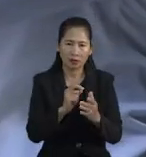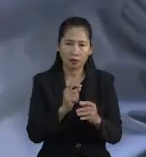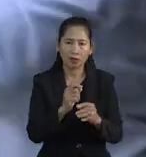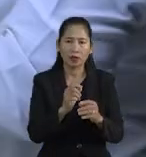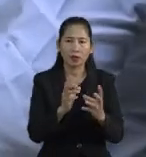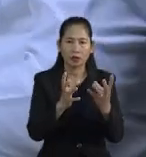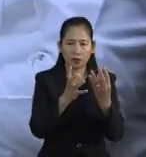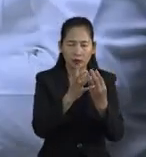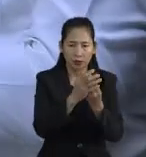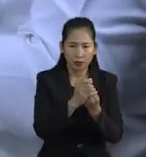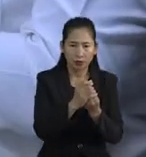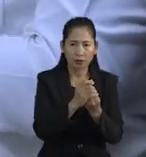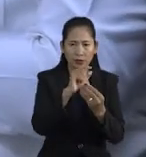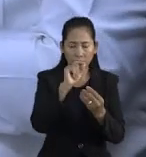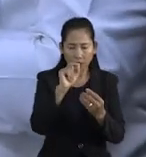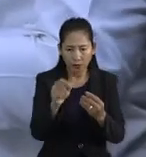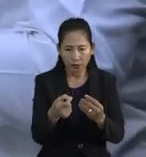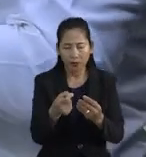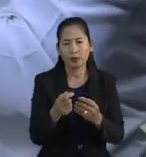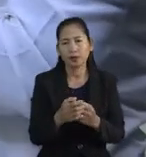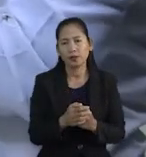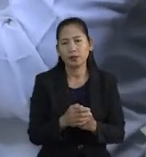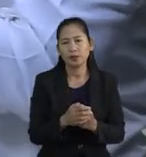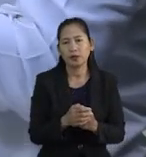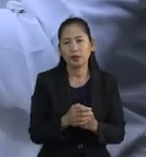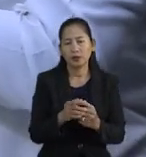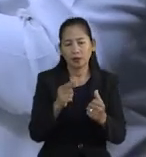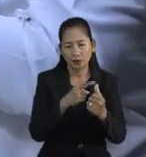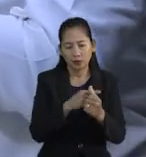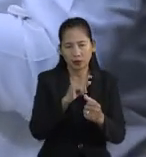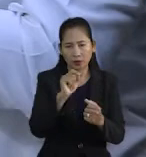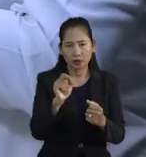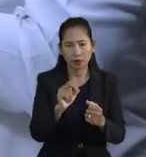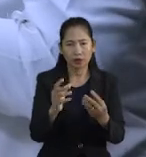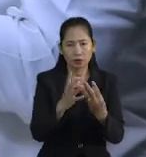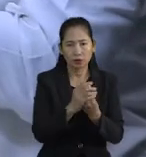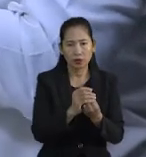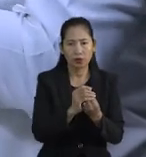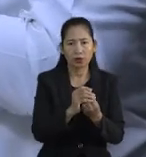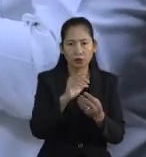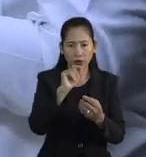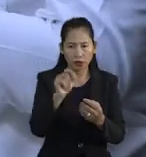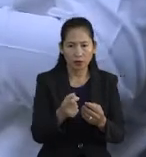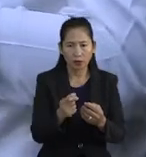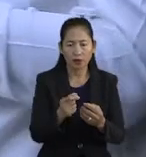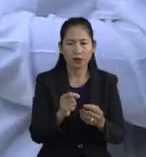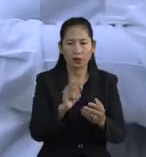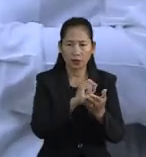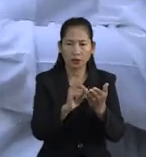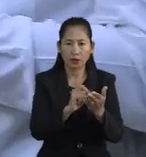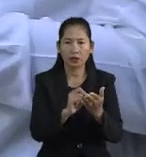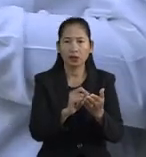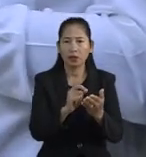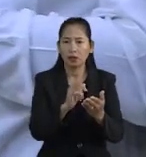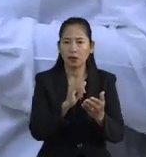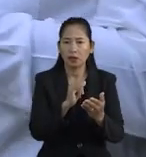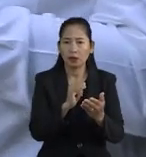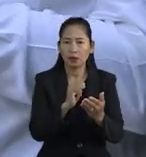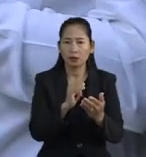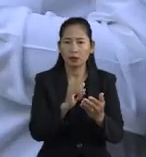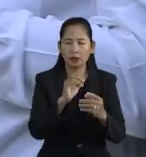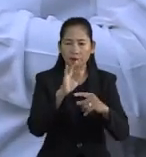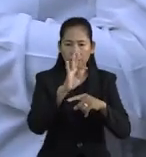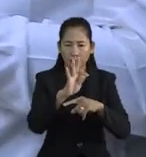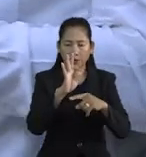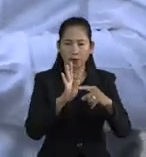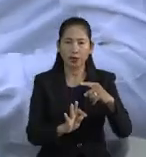chi chìm nuốt tú sợ hiện chấn môn dương trên giờ xe chìm nuốt tú sợ phía dương ai giờ xe vi ở tới chi tập hiện